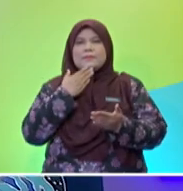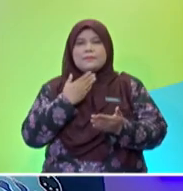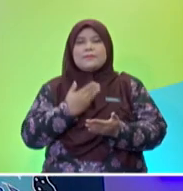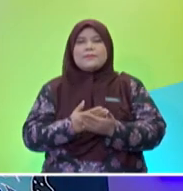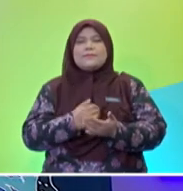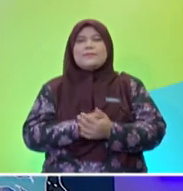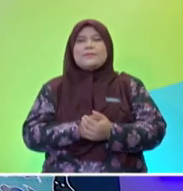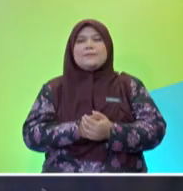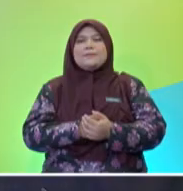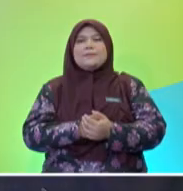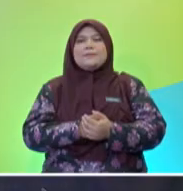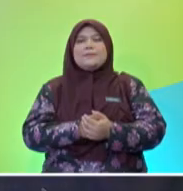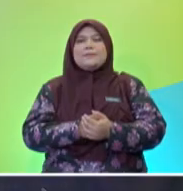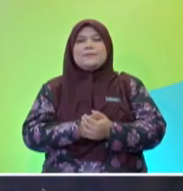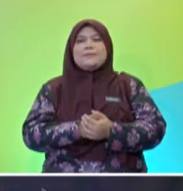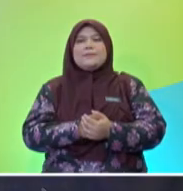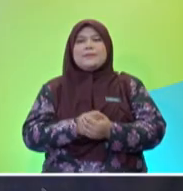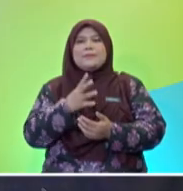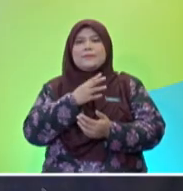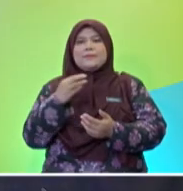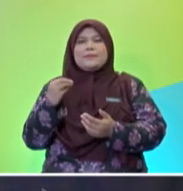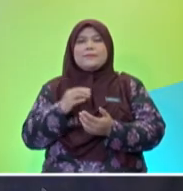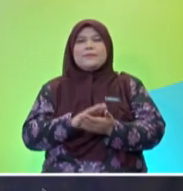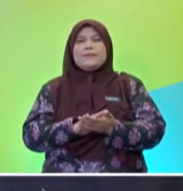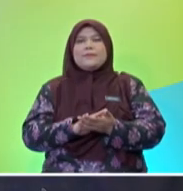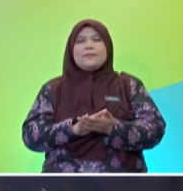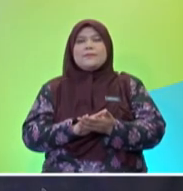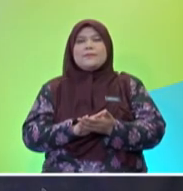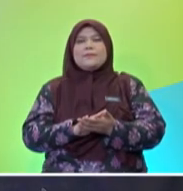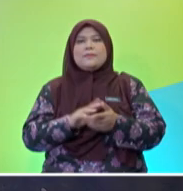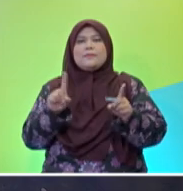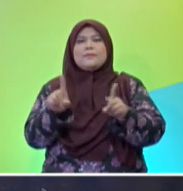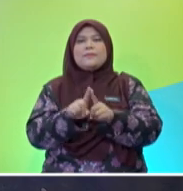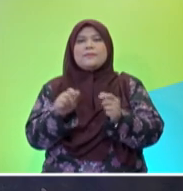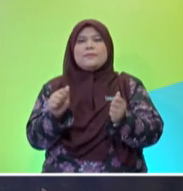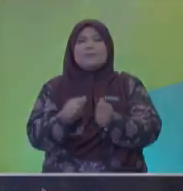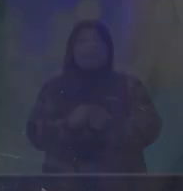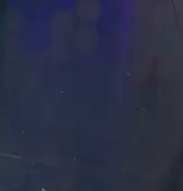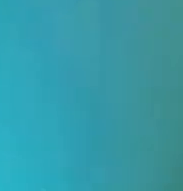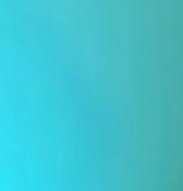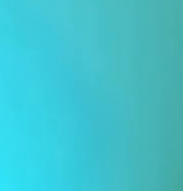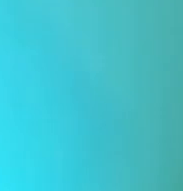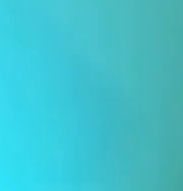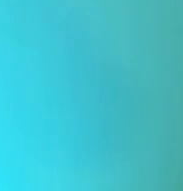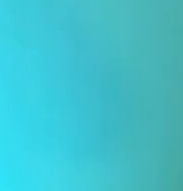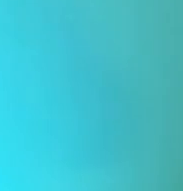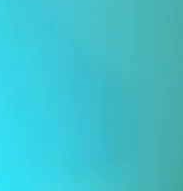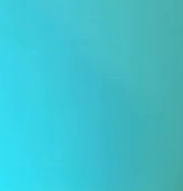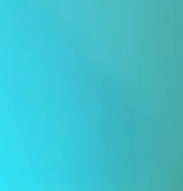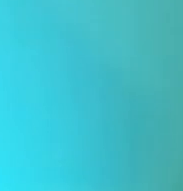Wah Baiklah dan tak lupa juga terus serta bersama dengan kami hari ini Cikgu juru